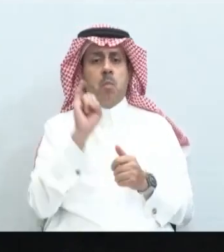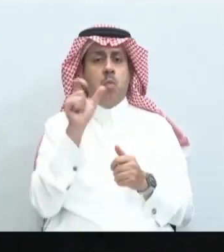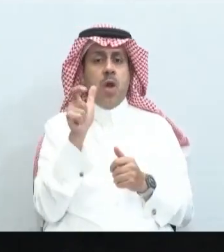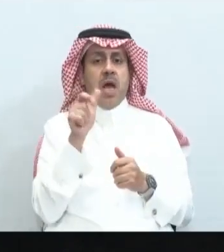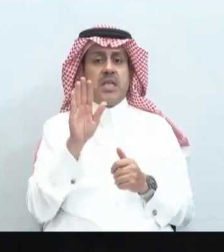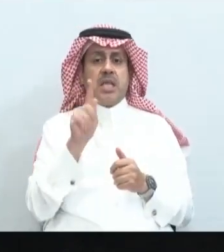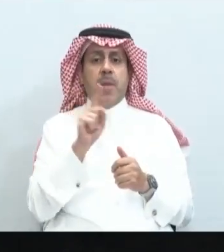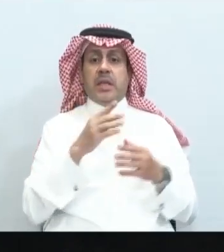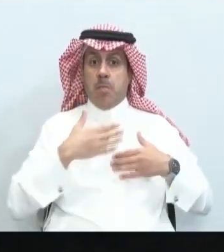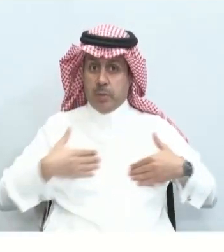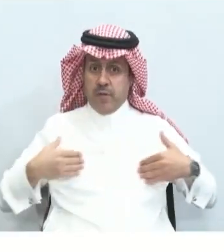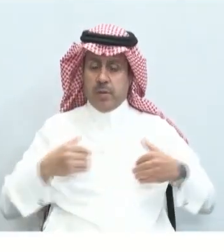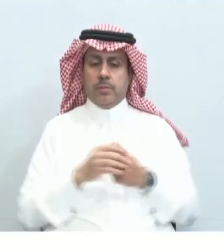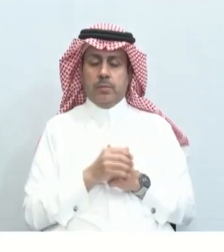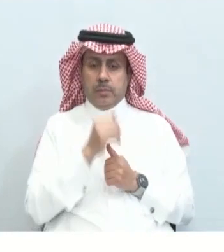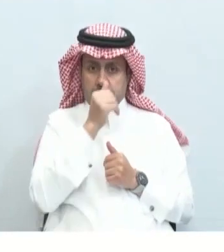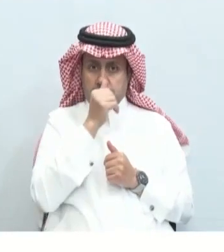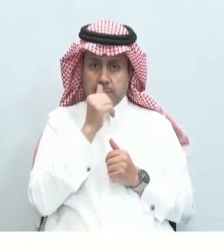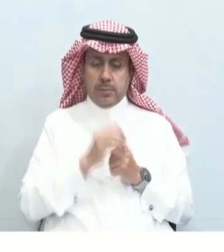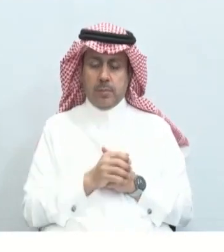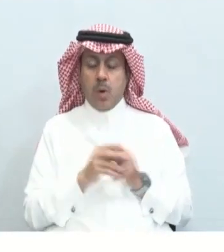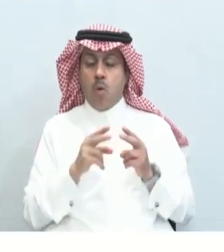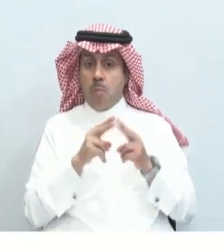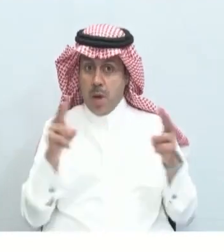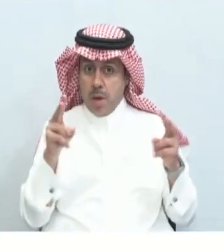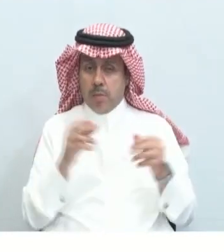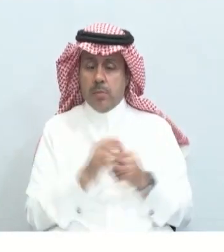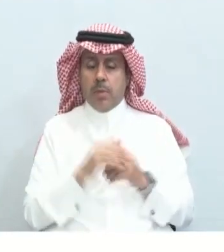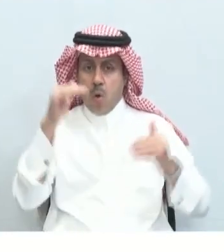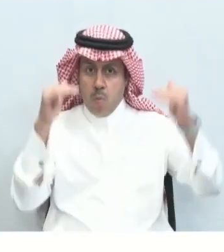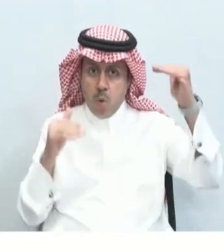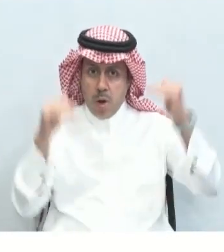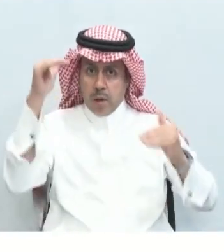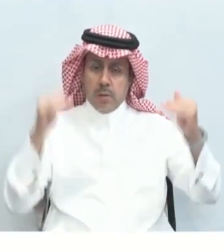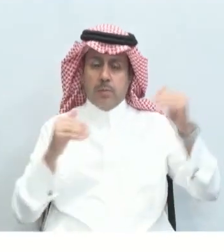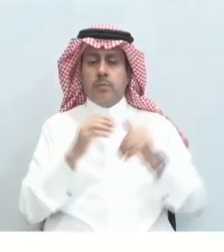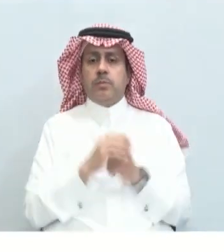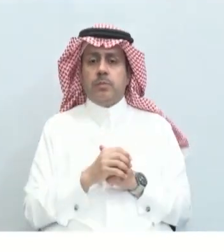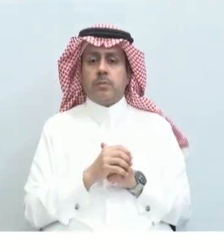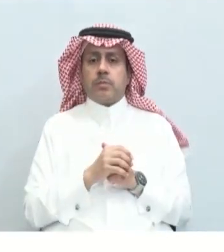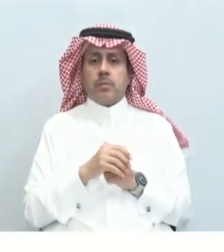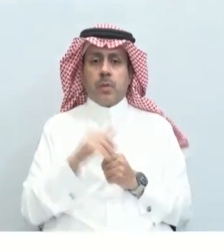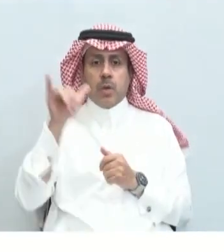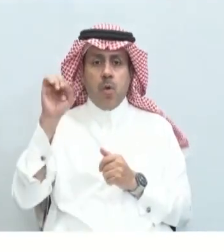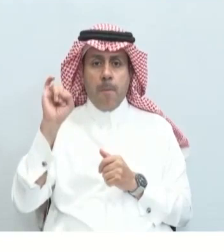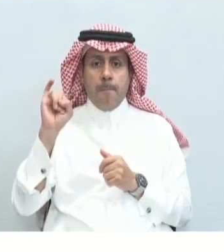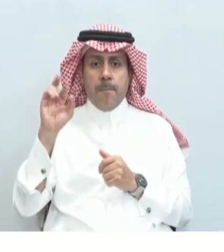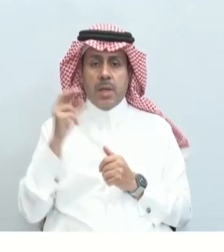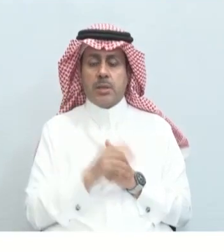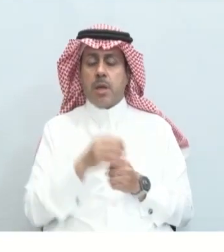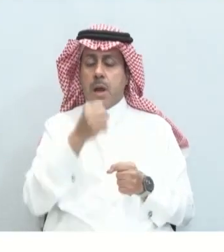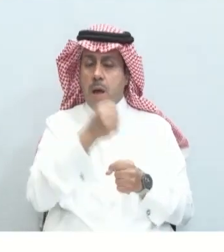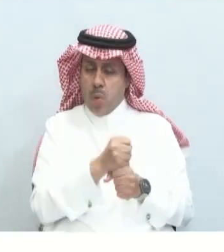الفرح وذكرنا اوجه المقارنه او مما يميز القواعد